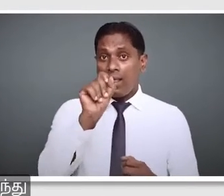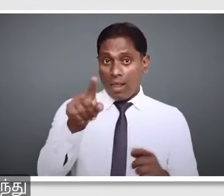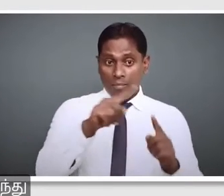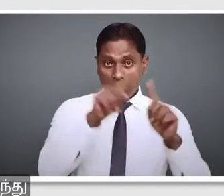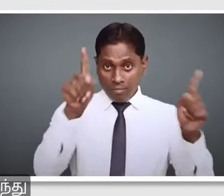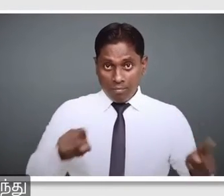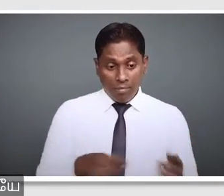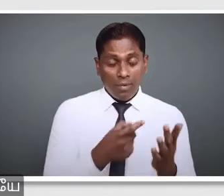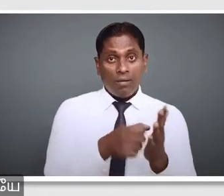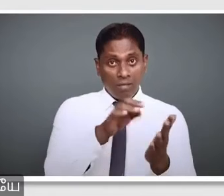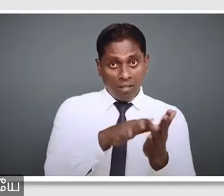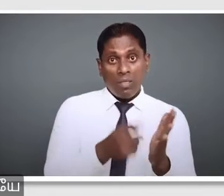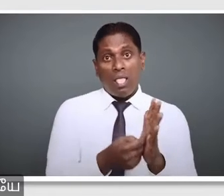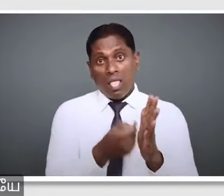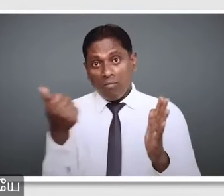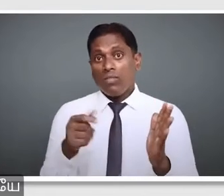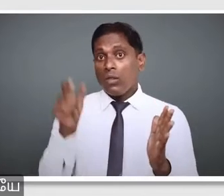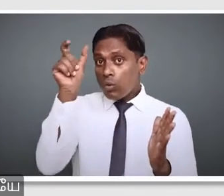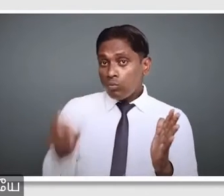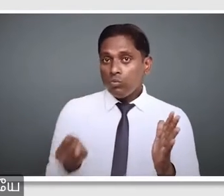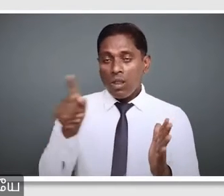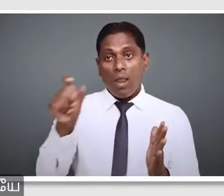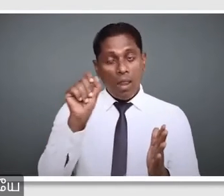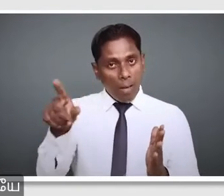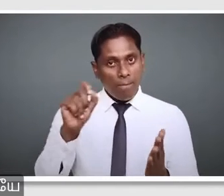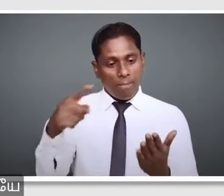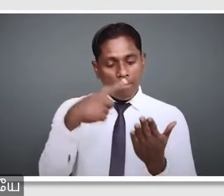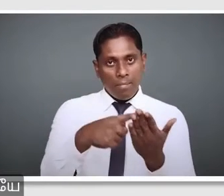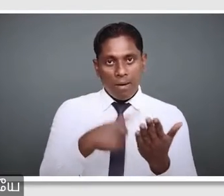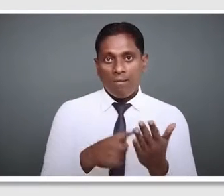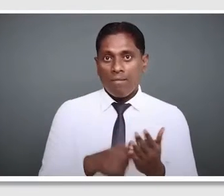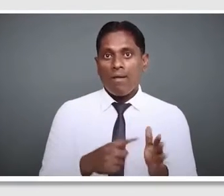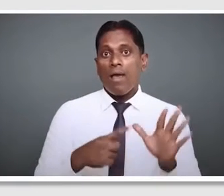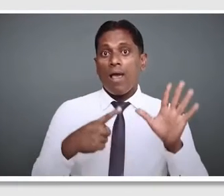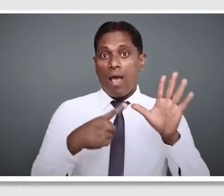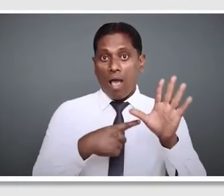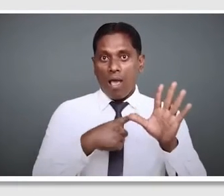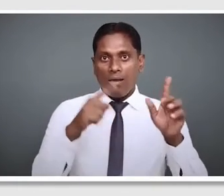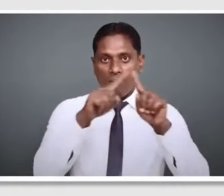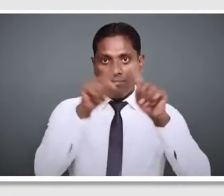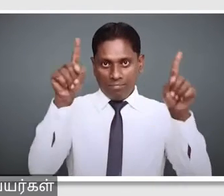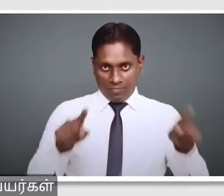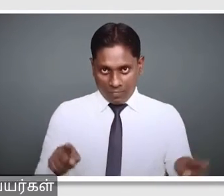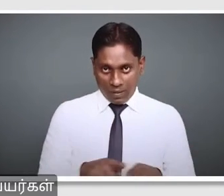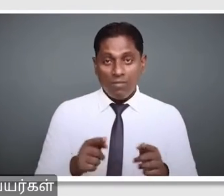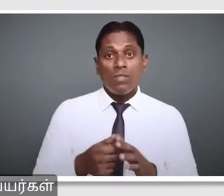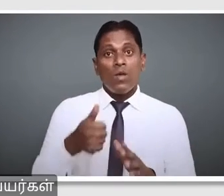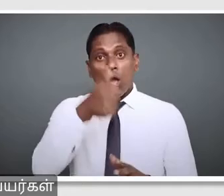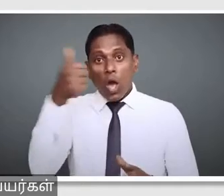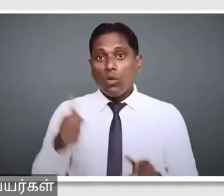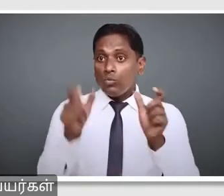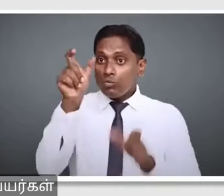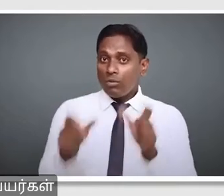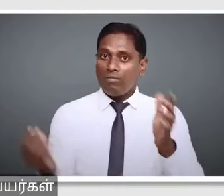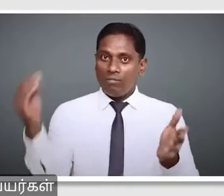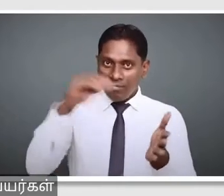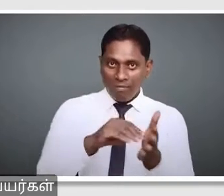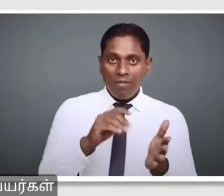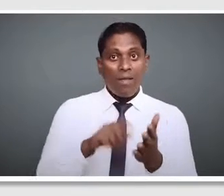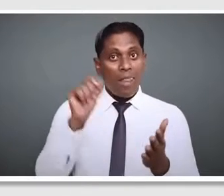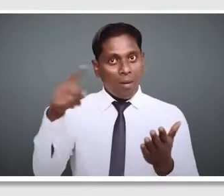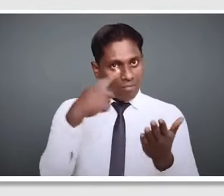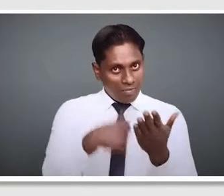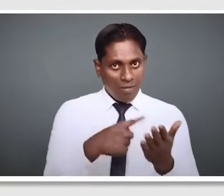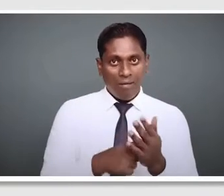வருட பட்டியலிலிருந்து நீக்கப்பட வேண்டிய பெயர்கள் முறையே குரில் ஆ எனும் பட்டியலிலும் மற்றும் புதிதாக சேர்க்கப்பட வேண்டிய